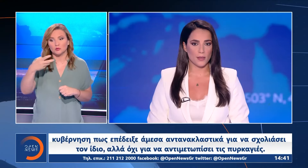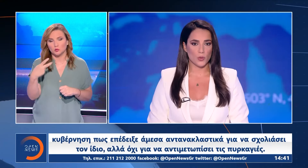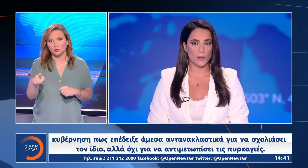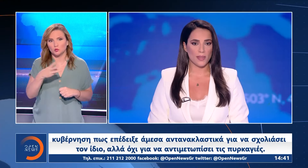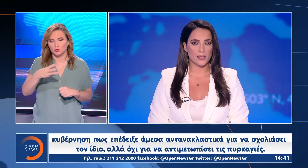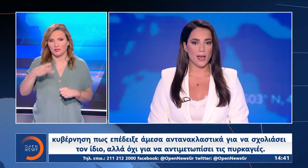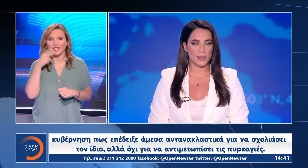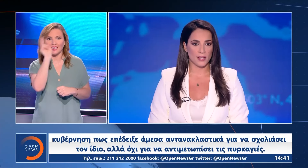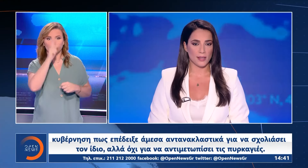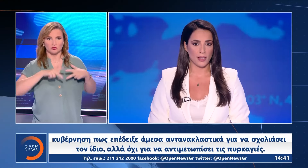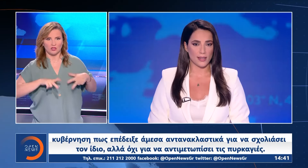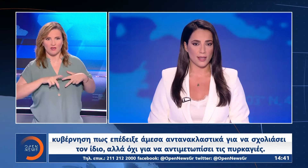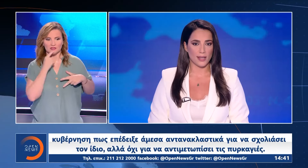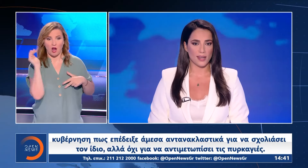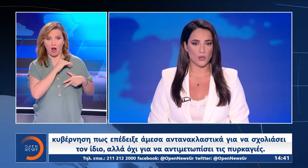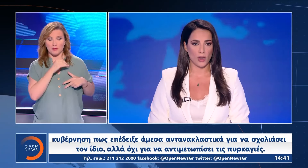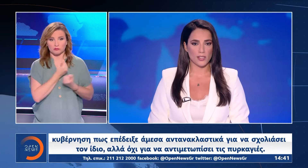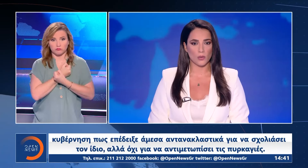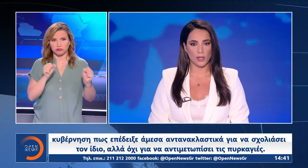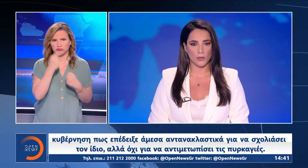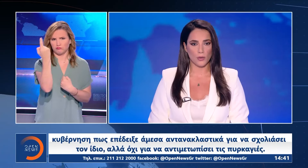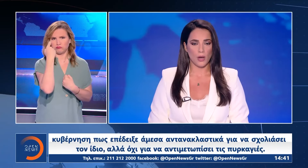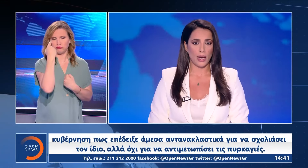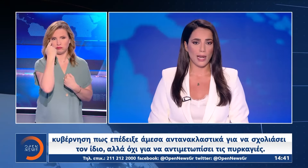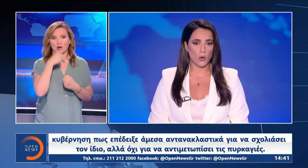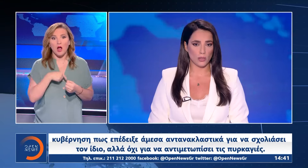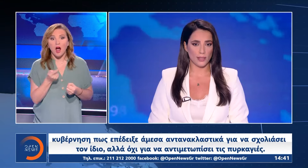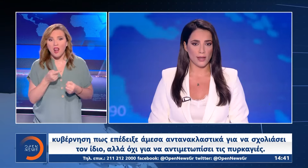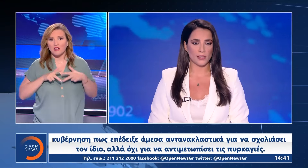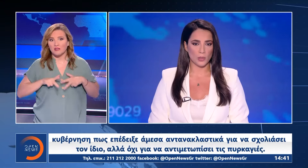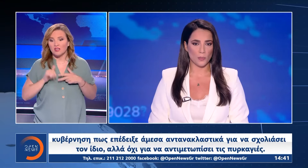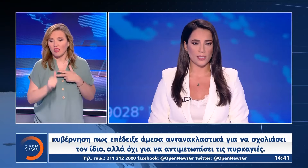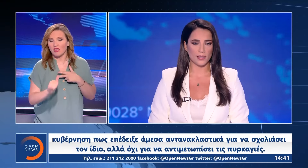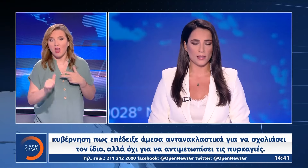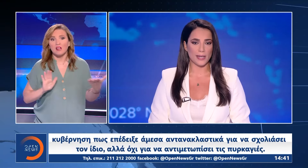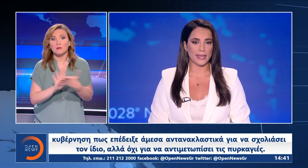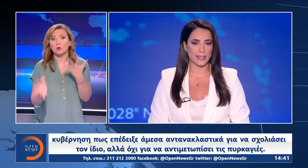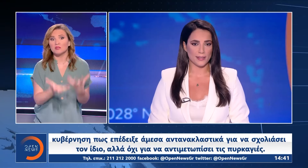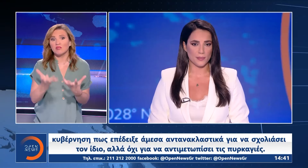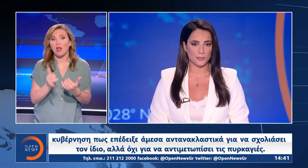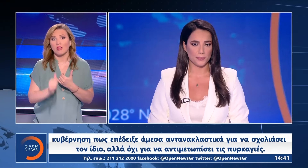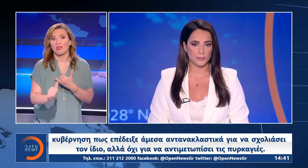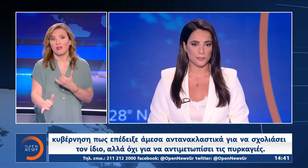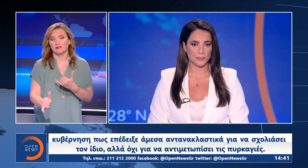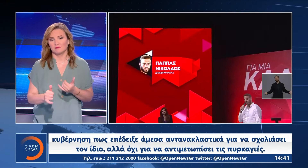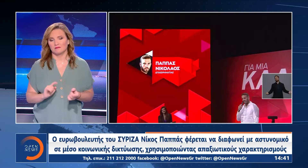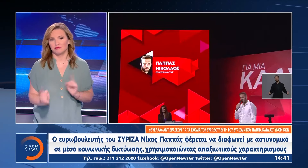κυβέρνηση πως επέδειξε άμεσα αντανακλαστικά για να ασχολιάσει τον ίδιο αλλά όχι για να αντιμετωπίσει τις πυρκαγιές.